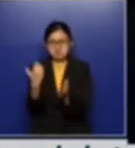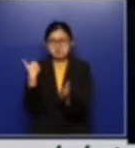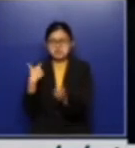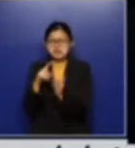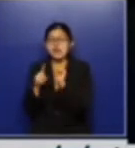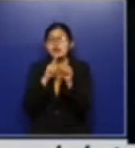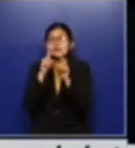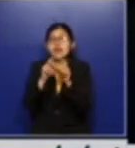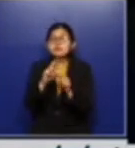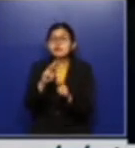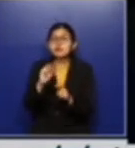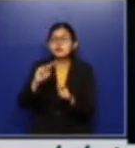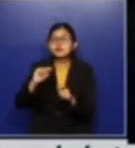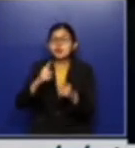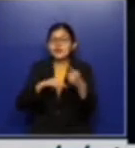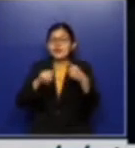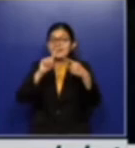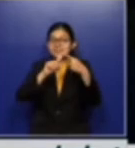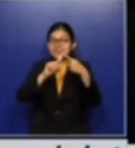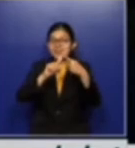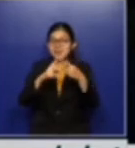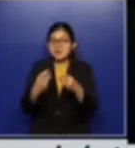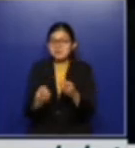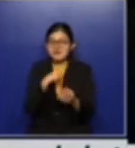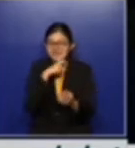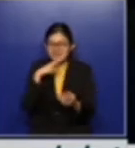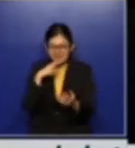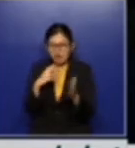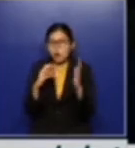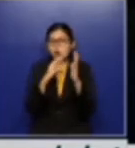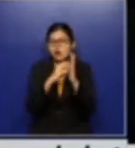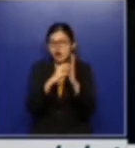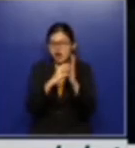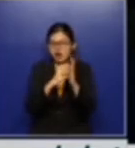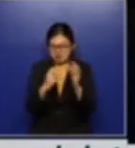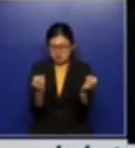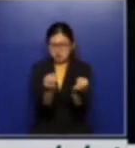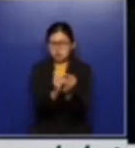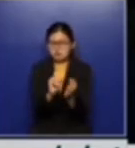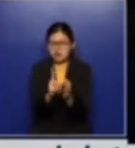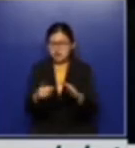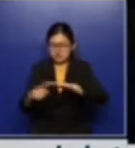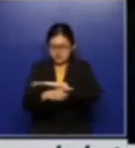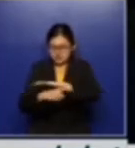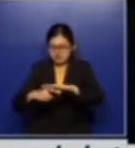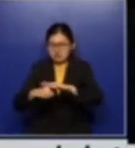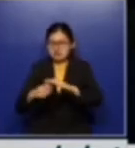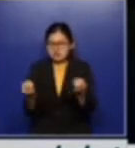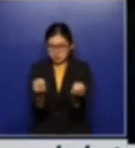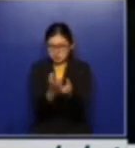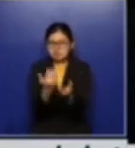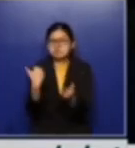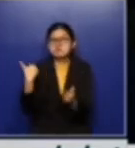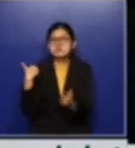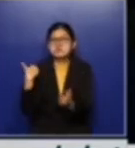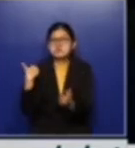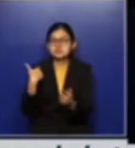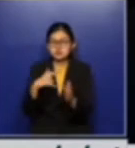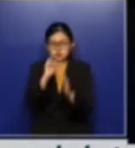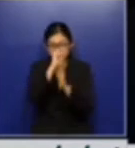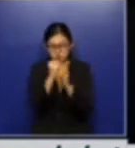รีประเด็นแรกภัยแล้งภาคกลางเป็นเรื่องสำคัญขณะนี้กระทบชาวนาลุ่มน้ำเจ้าพระยาป่าสักถึง10